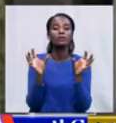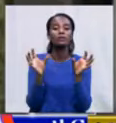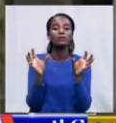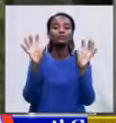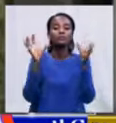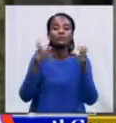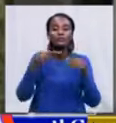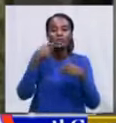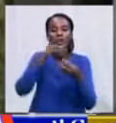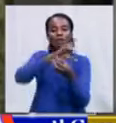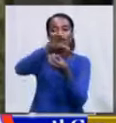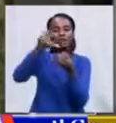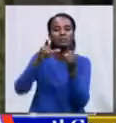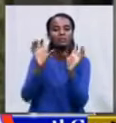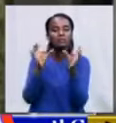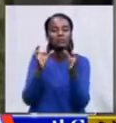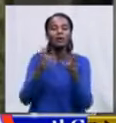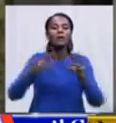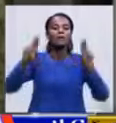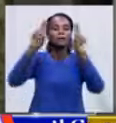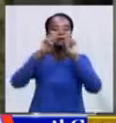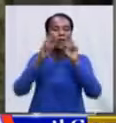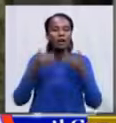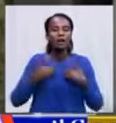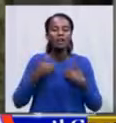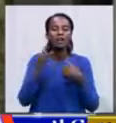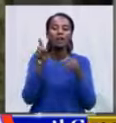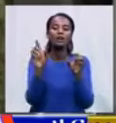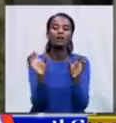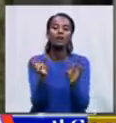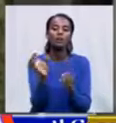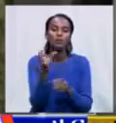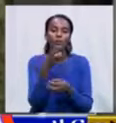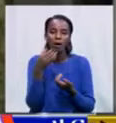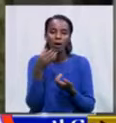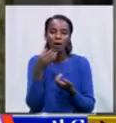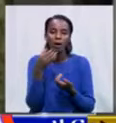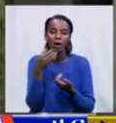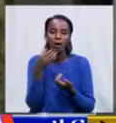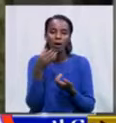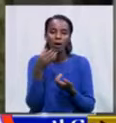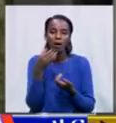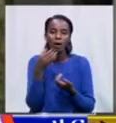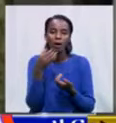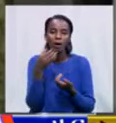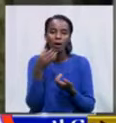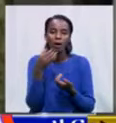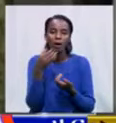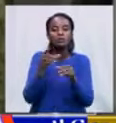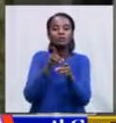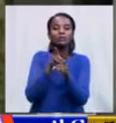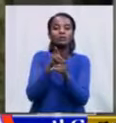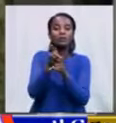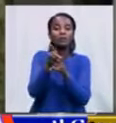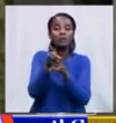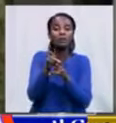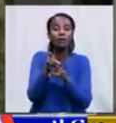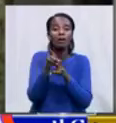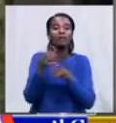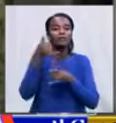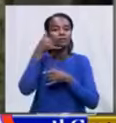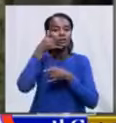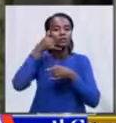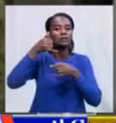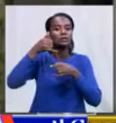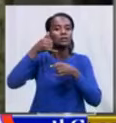በሚዲያ ስንል የክልል ሚዲያ አለ፣ የፌዴራል አለ፣ ሬዲዮ አለ፣ ቴሌቪዥን አለ። እንደገና ደግሞ በቀጥታ የስልክ